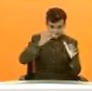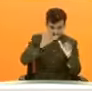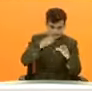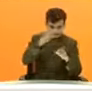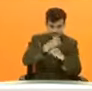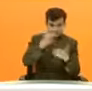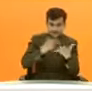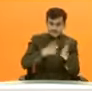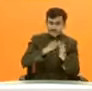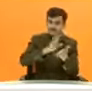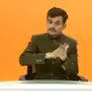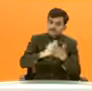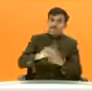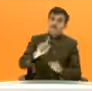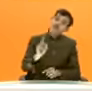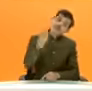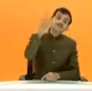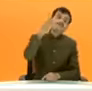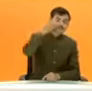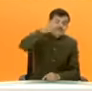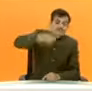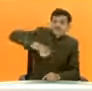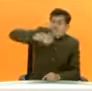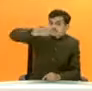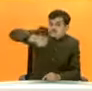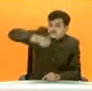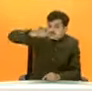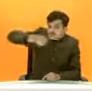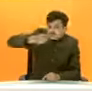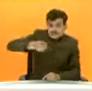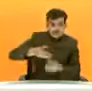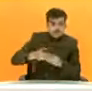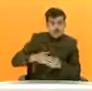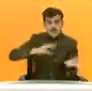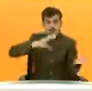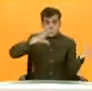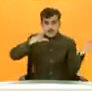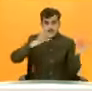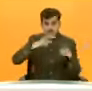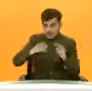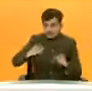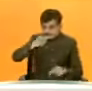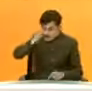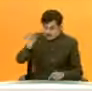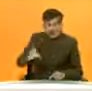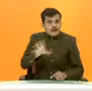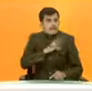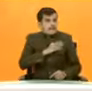बड़ा प्रयोग था। बापू के सत्याग्रह से पूरी अंग्रेज हुकूमत हिल गई।